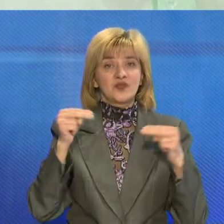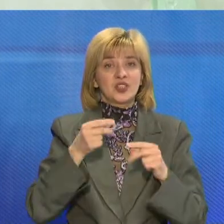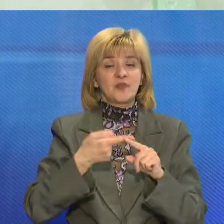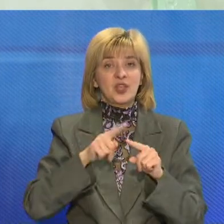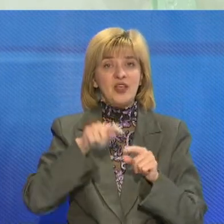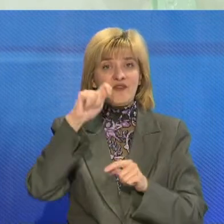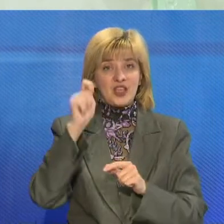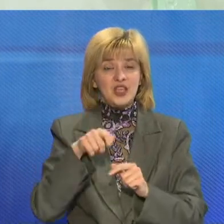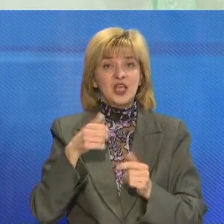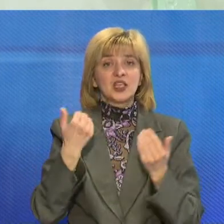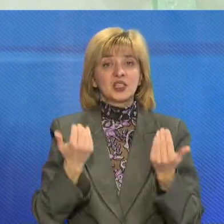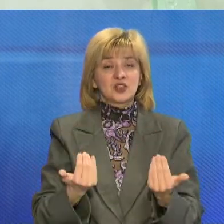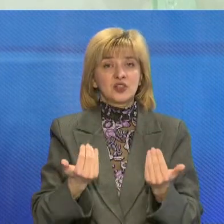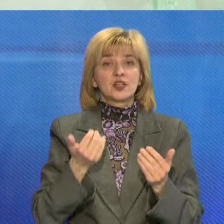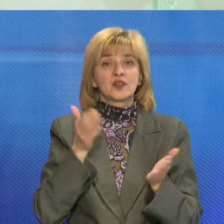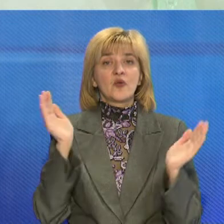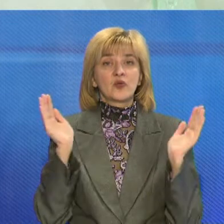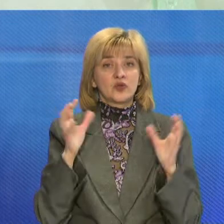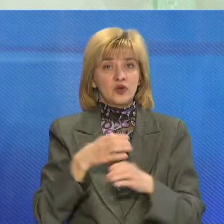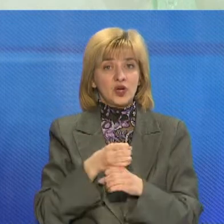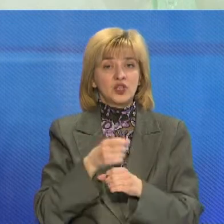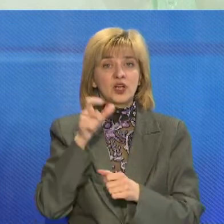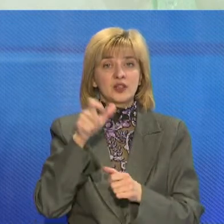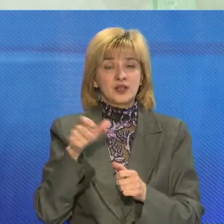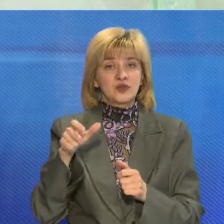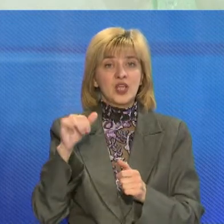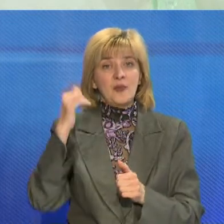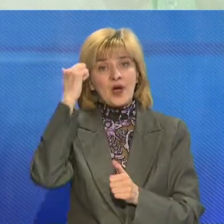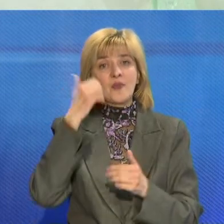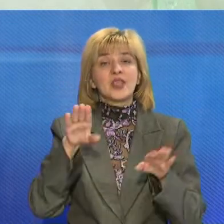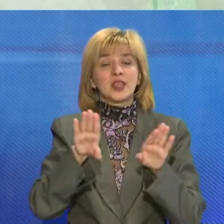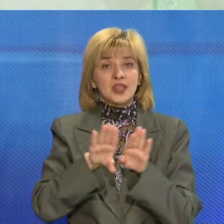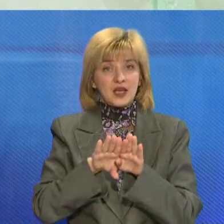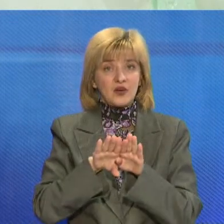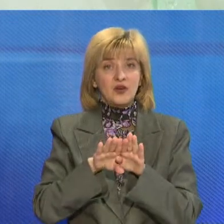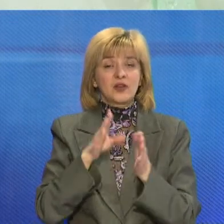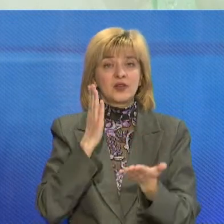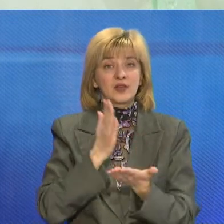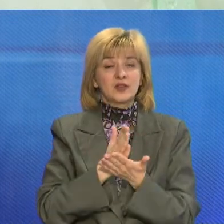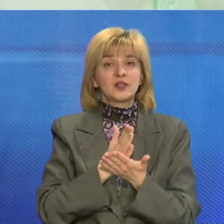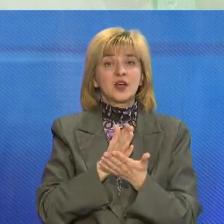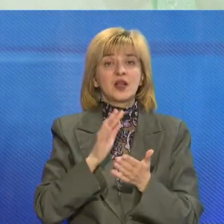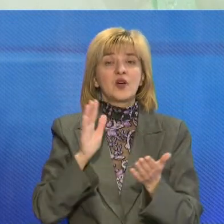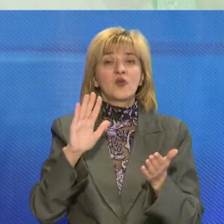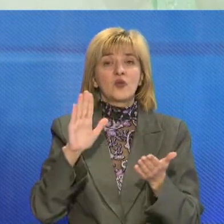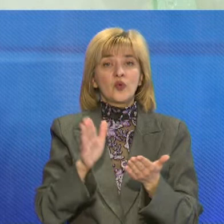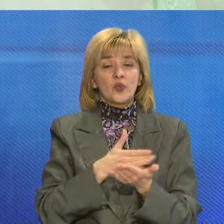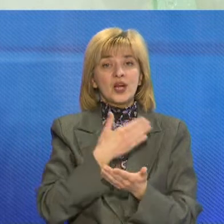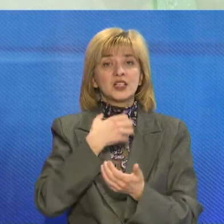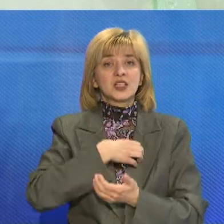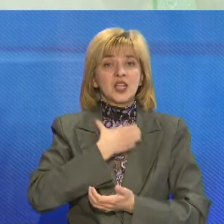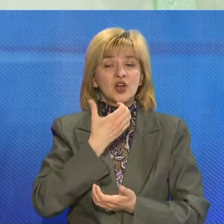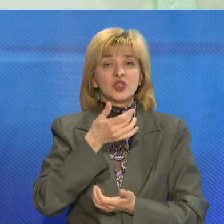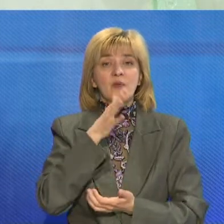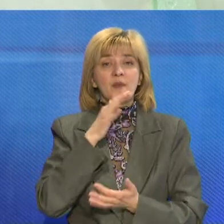меньше. И память... Так уж устроена человеческая память, она стирает страшные моменты и помнит